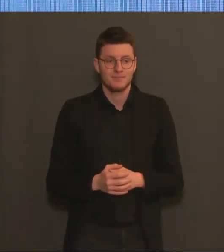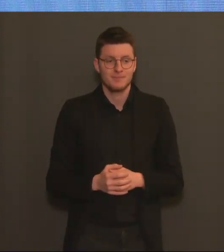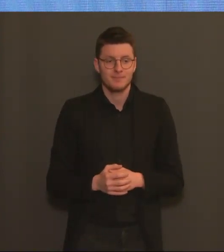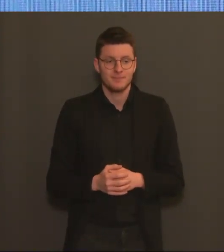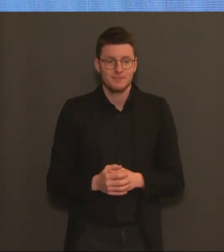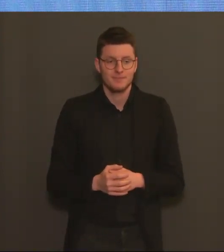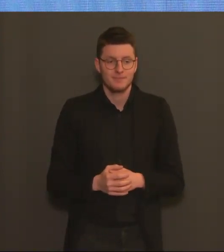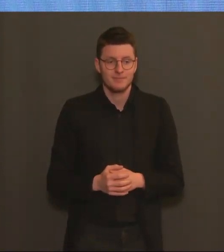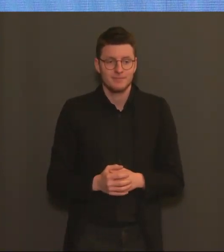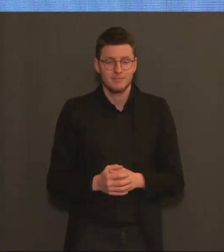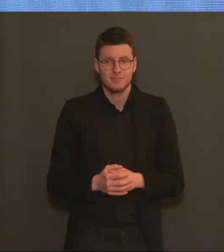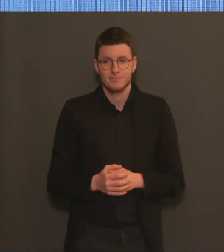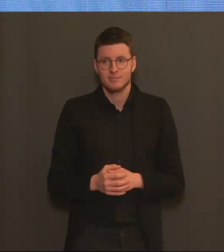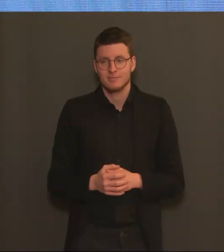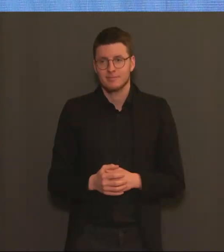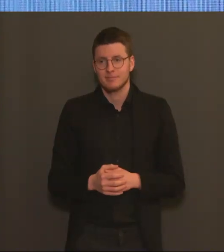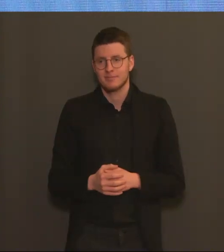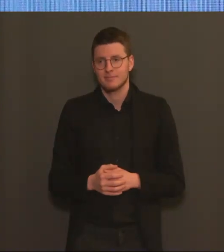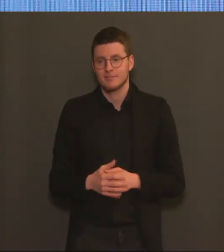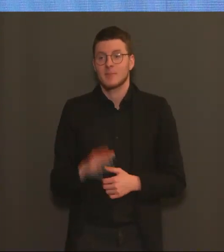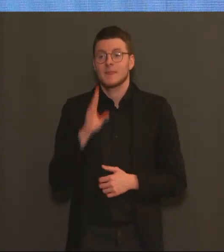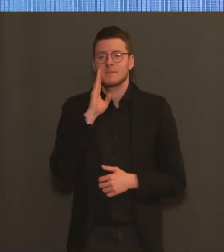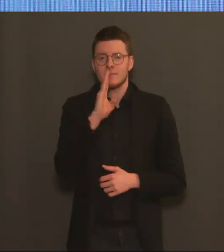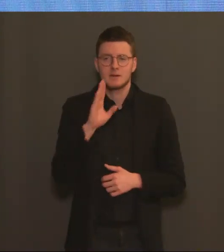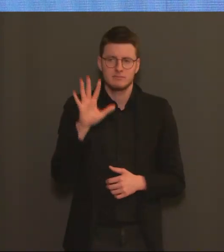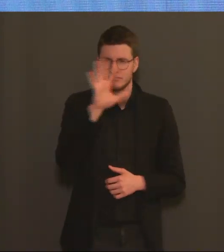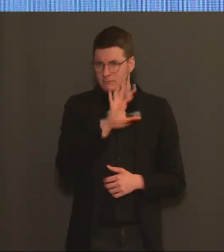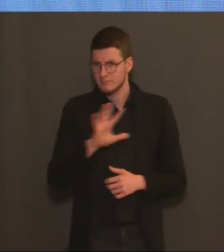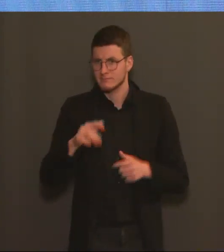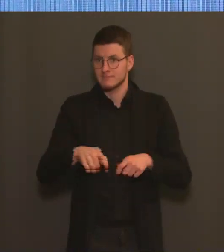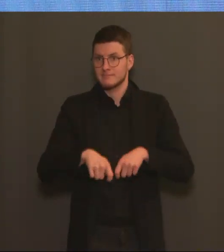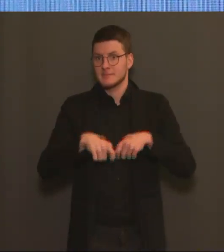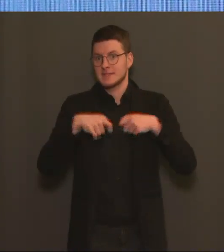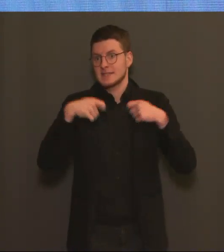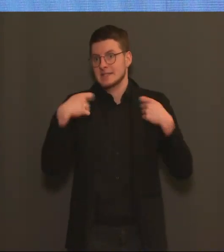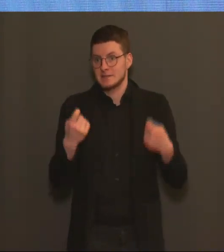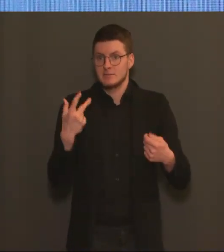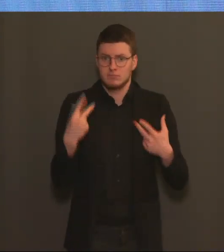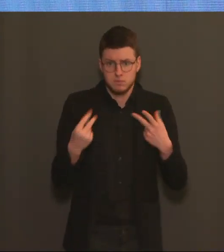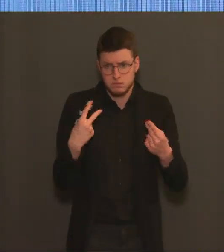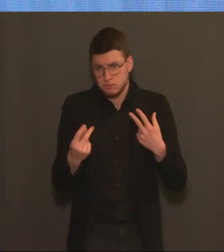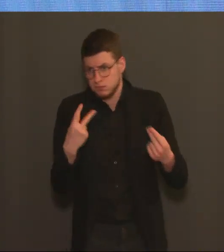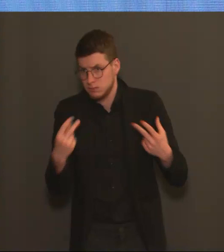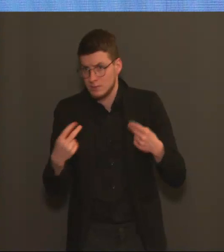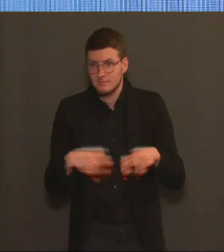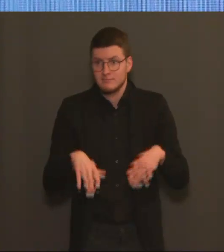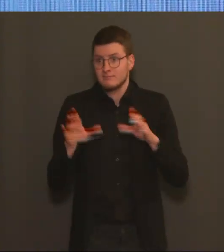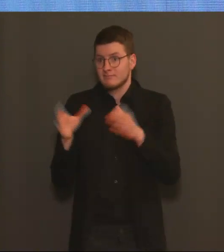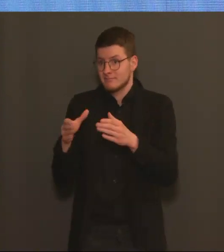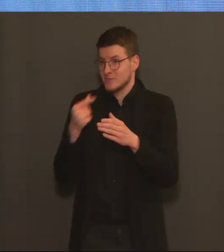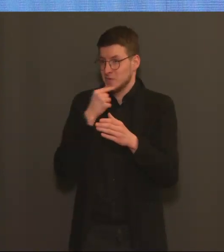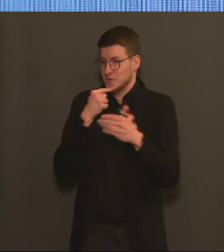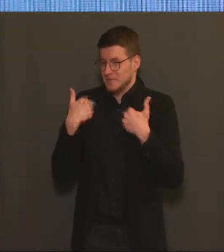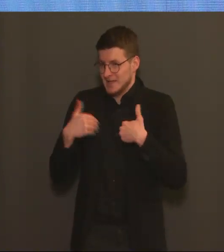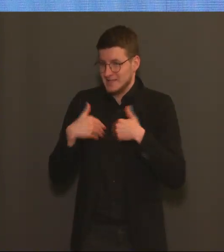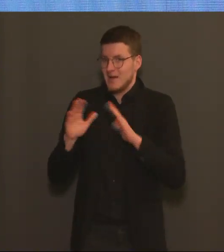Nu we in alle regio's van het land beginnen met de vaccinatie van de ouderen, moeten